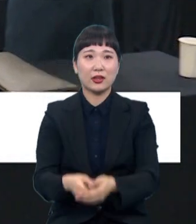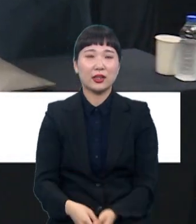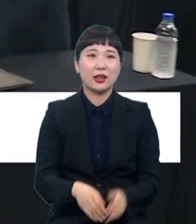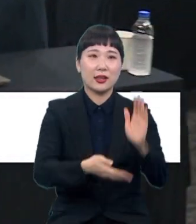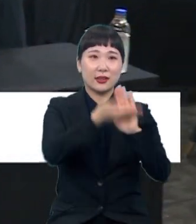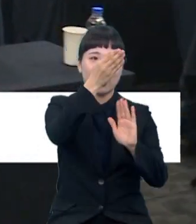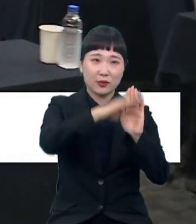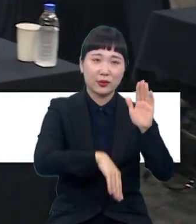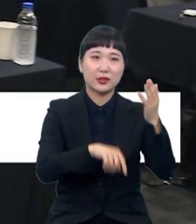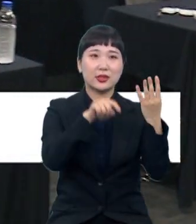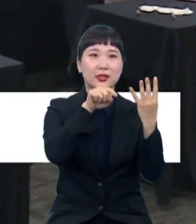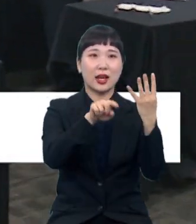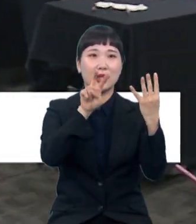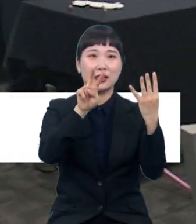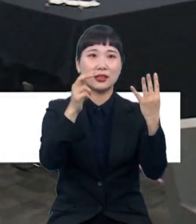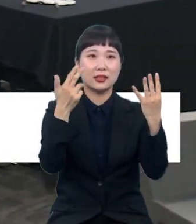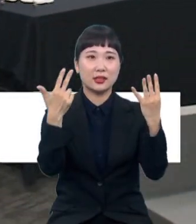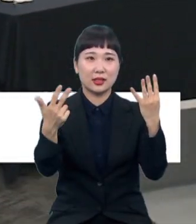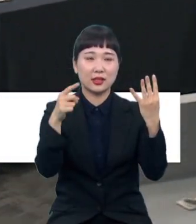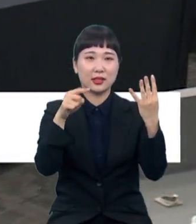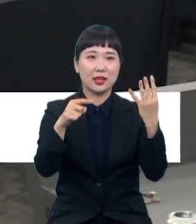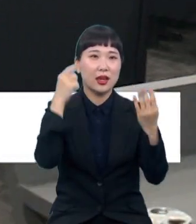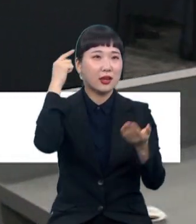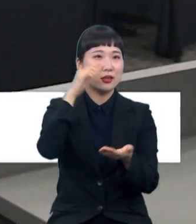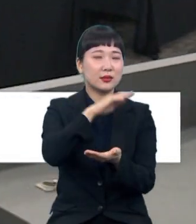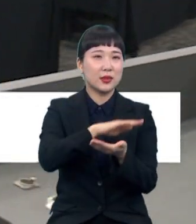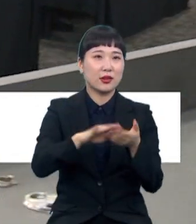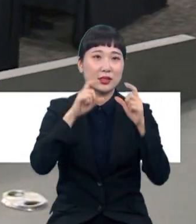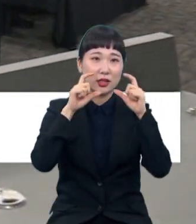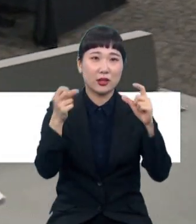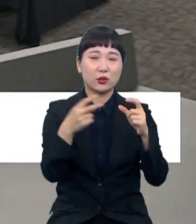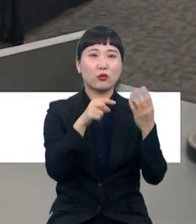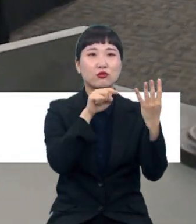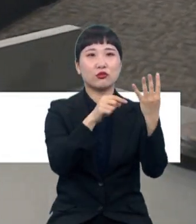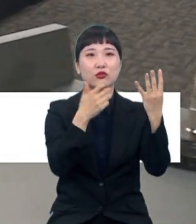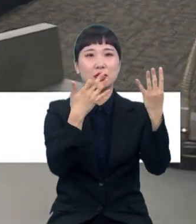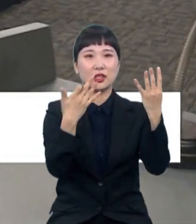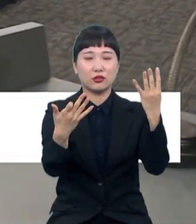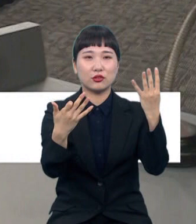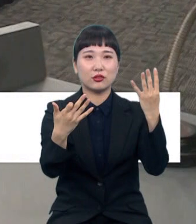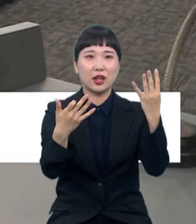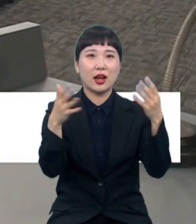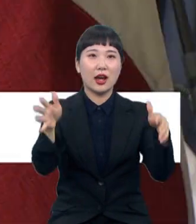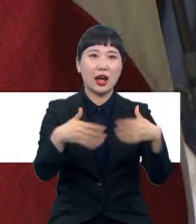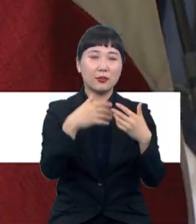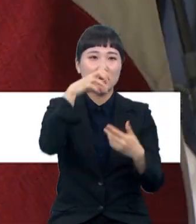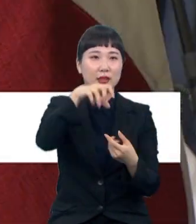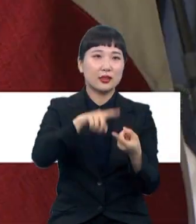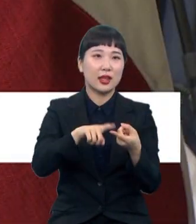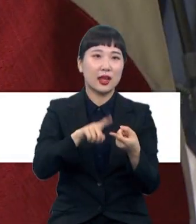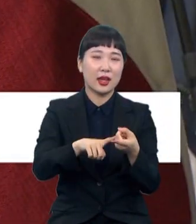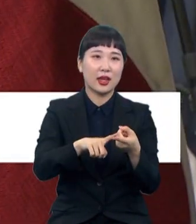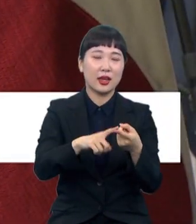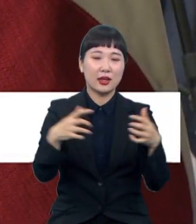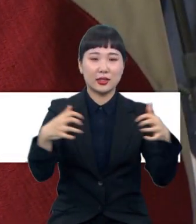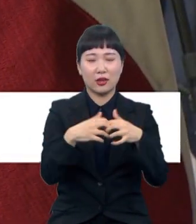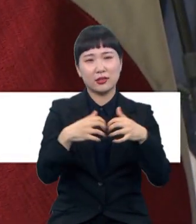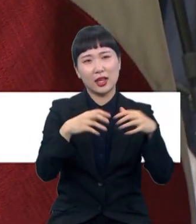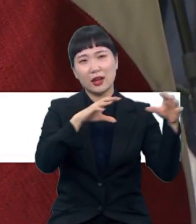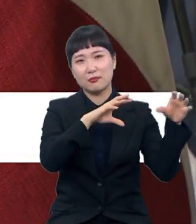4.27, 9.19의 이행 방안을 실천하고 종전을 선언해야 합니다. 종전